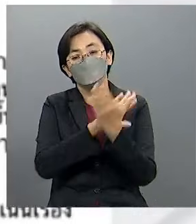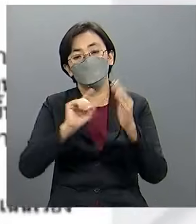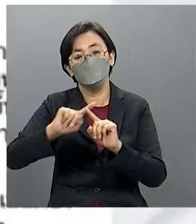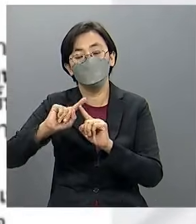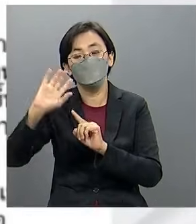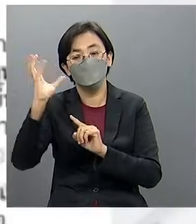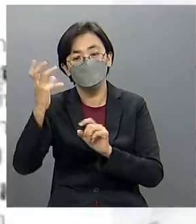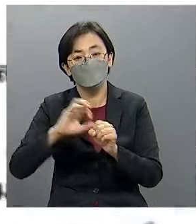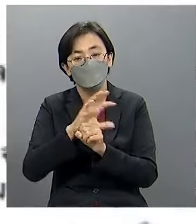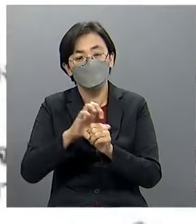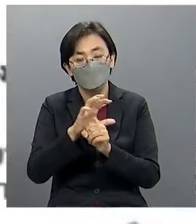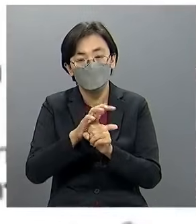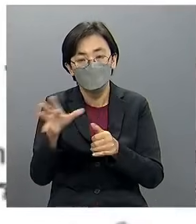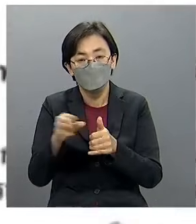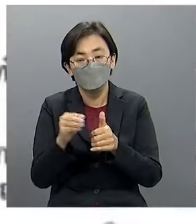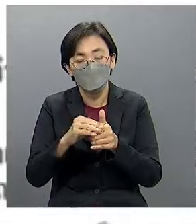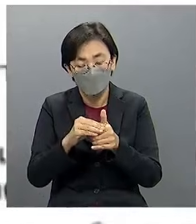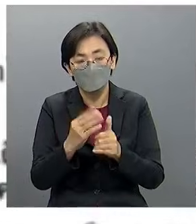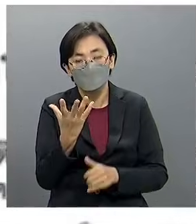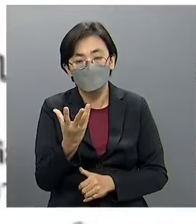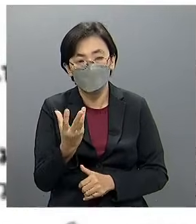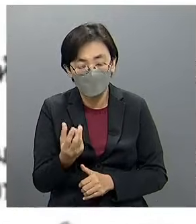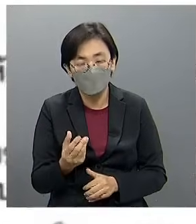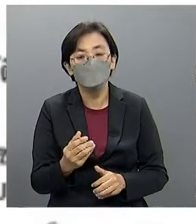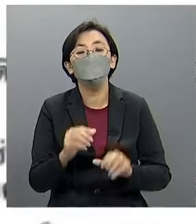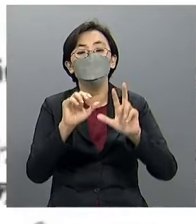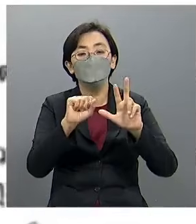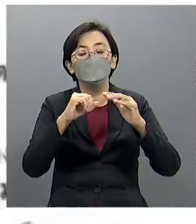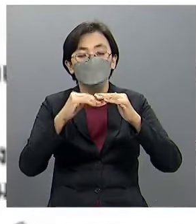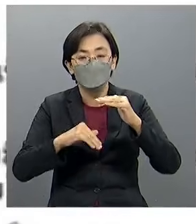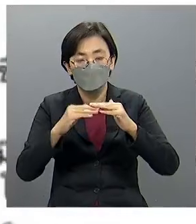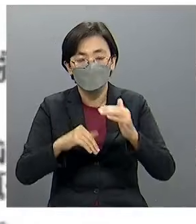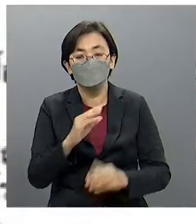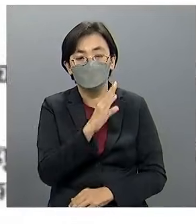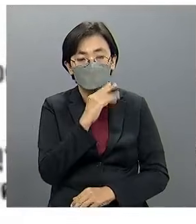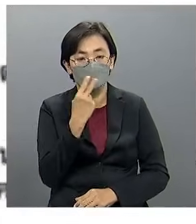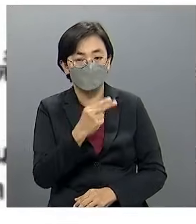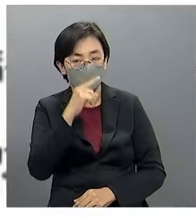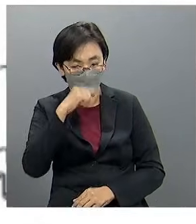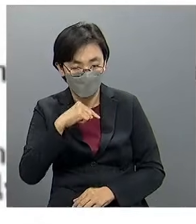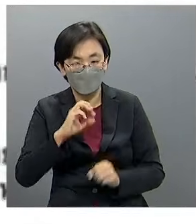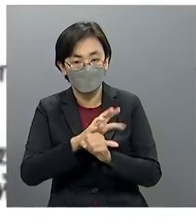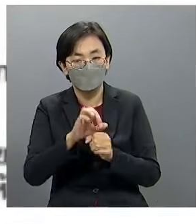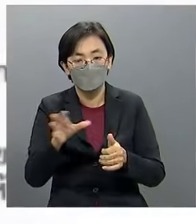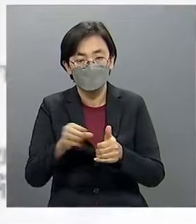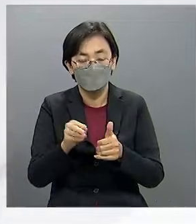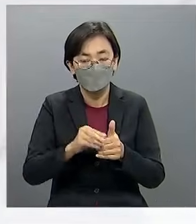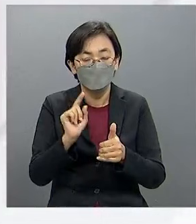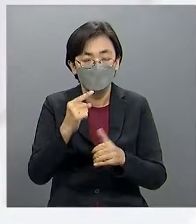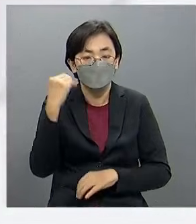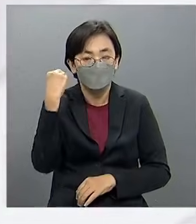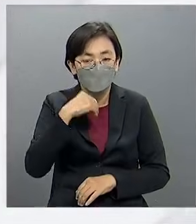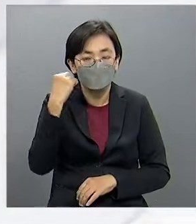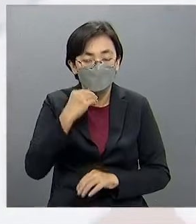ขาลงติดเชื้อต่ำกว่า 300,000 คนต่อวันแต่ถ้ามาดูไทยยังมีอันดับการติดเชื้อใหม่ในแต่ละวันขยับขึ้นอย่างต่อเ